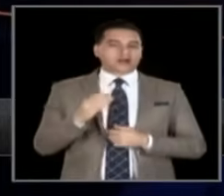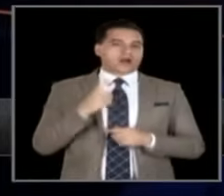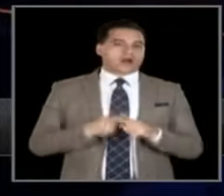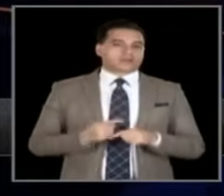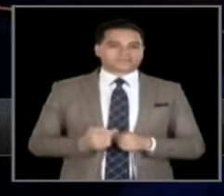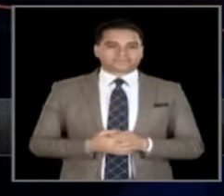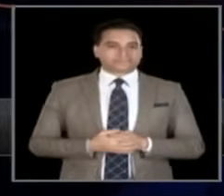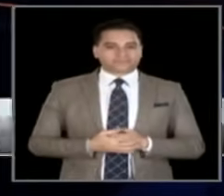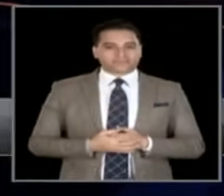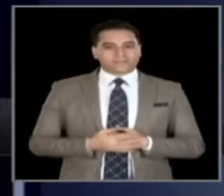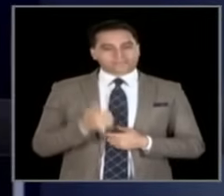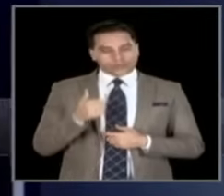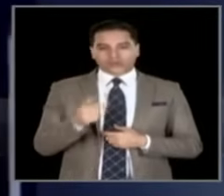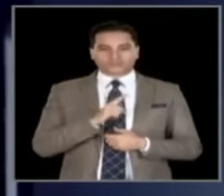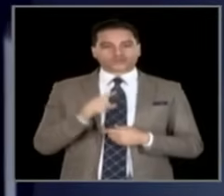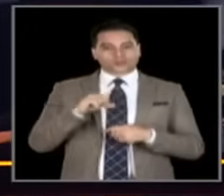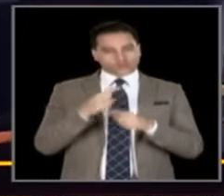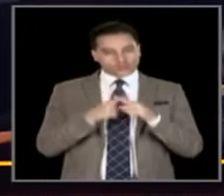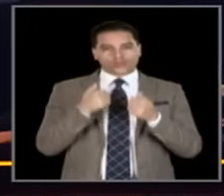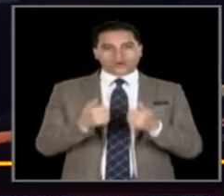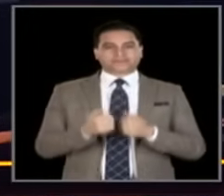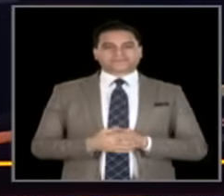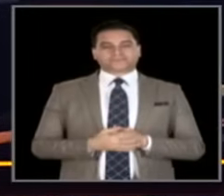غلط كويس مش وحش